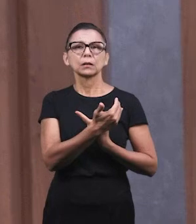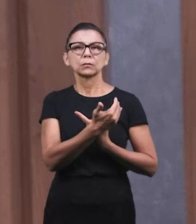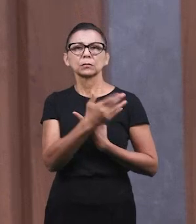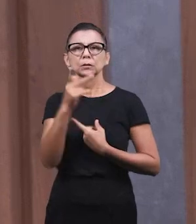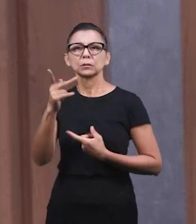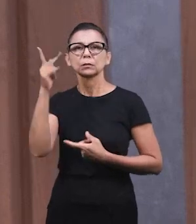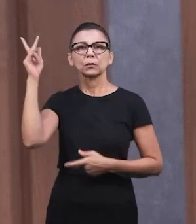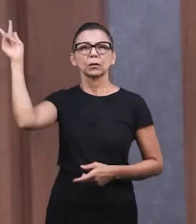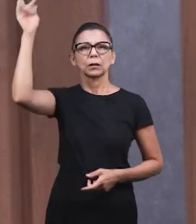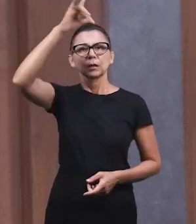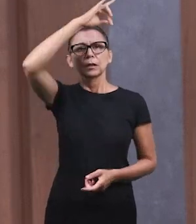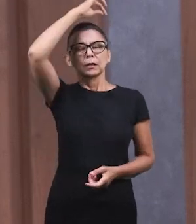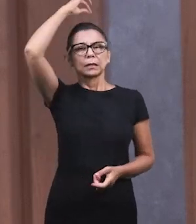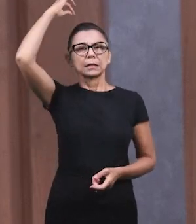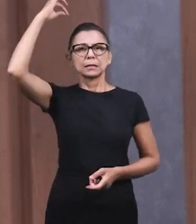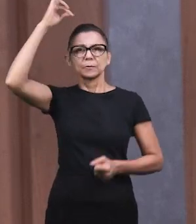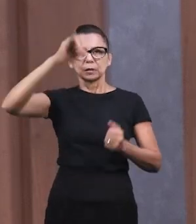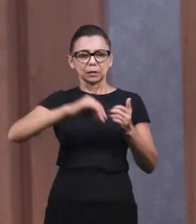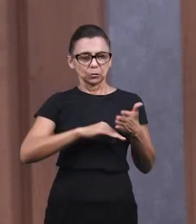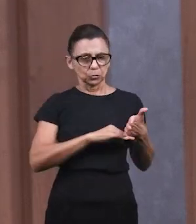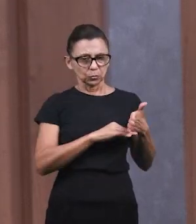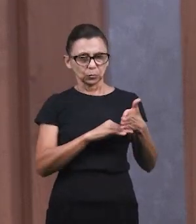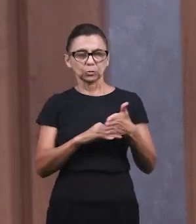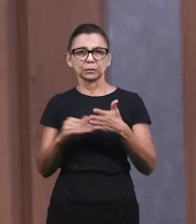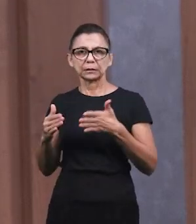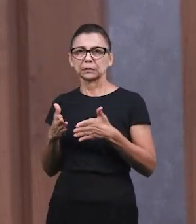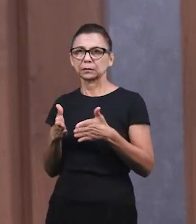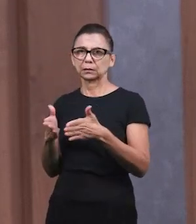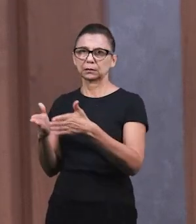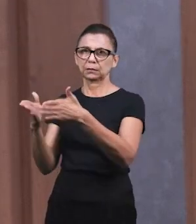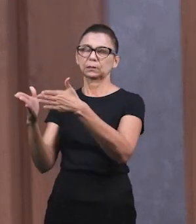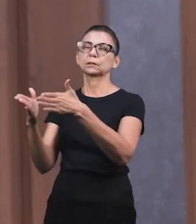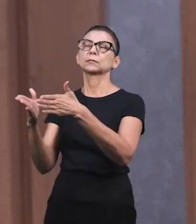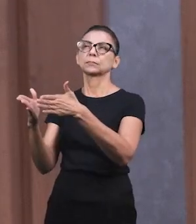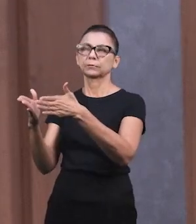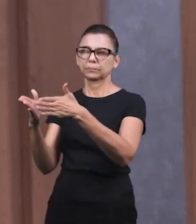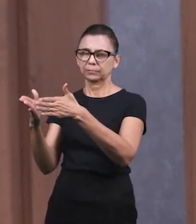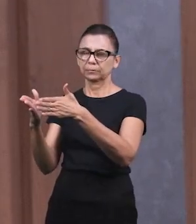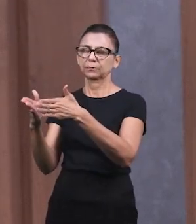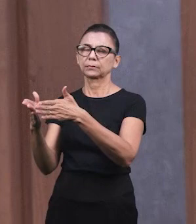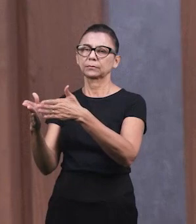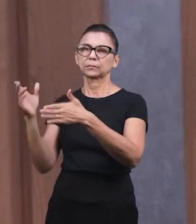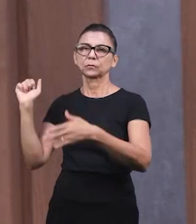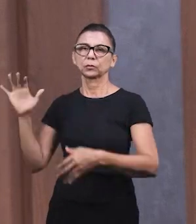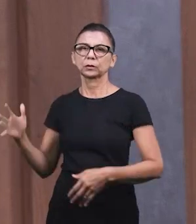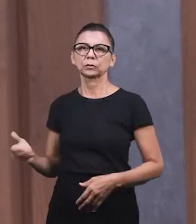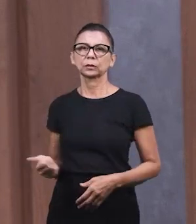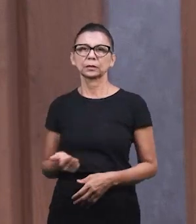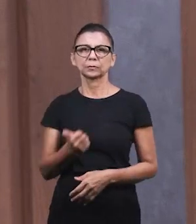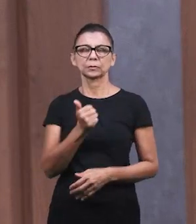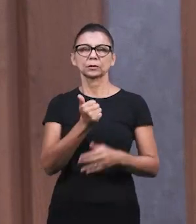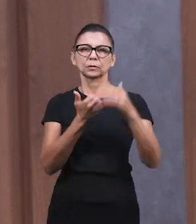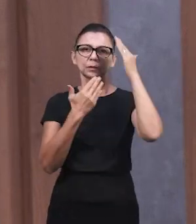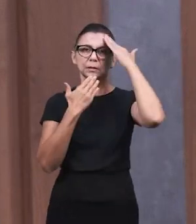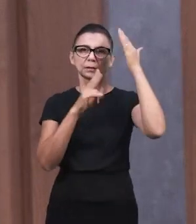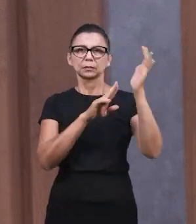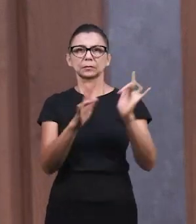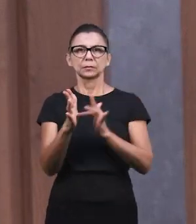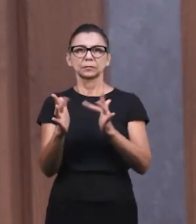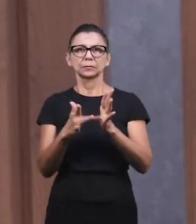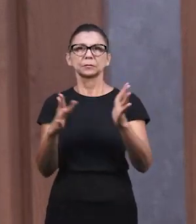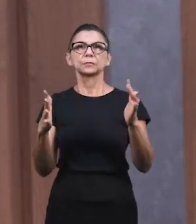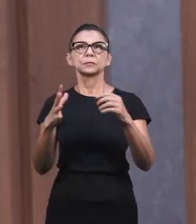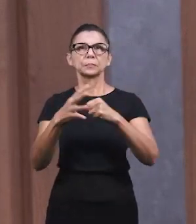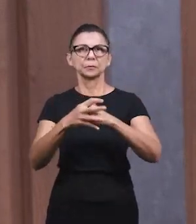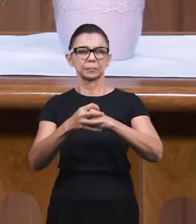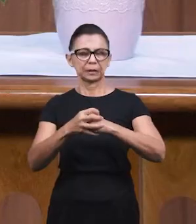твой народ, и твой Дух Святой ведет нас по этому пути. Мы славим Тебя и прославляем во имя Господа